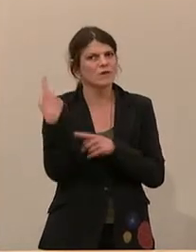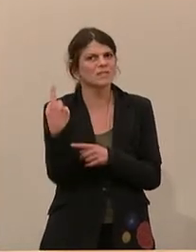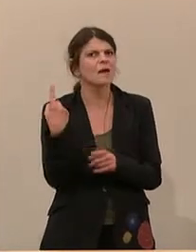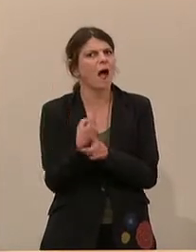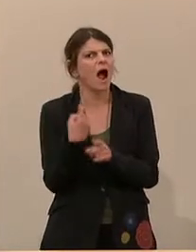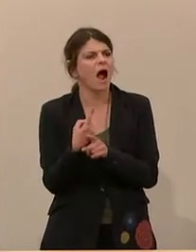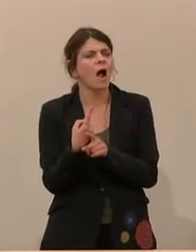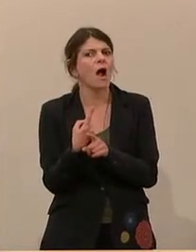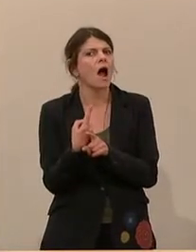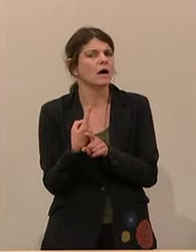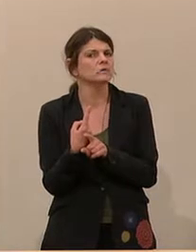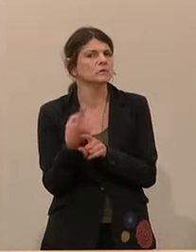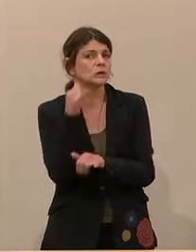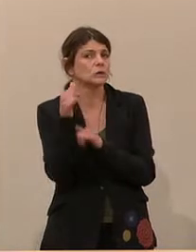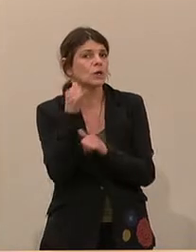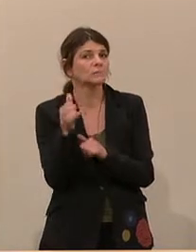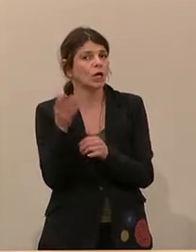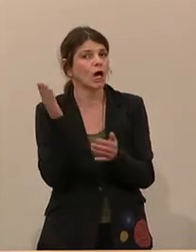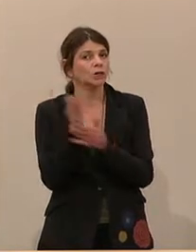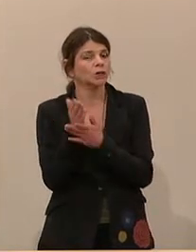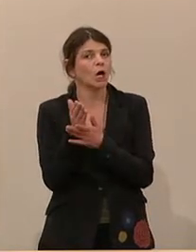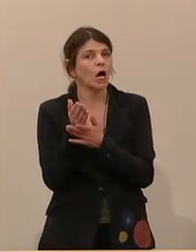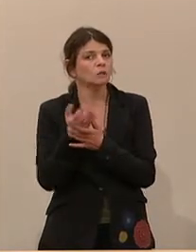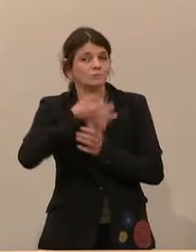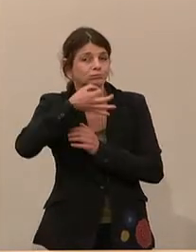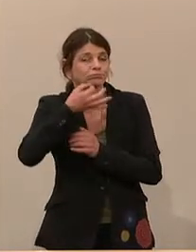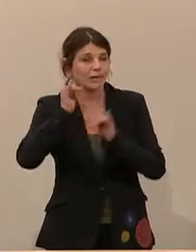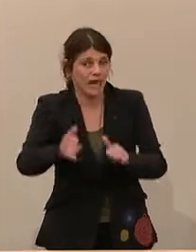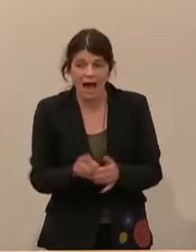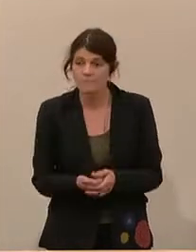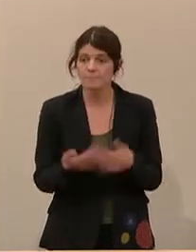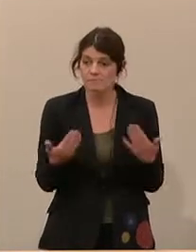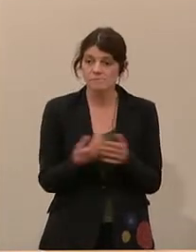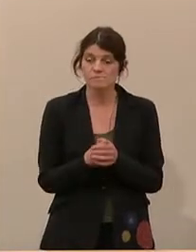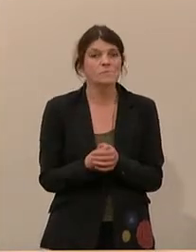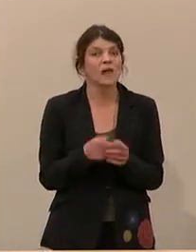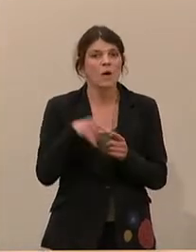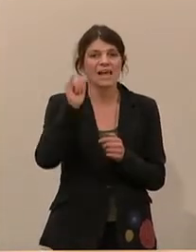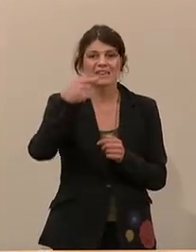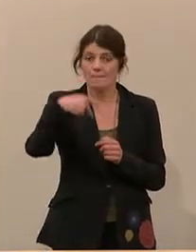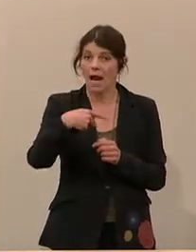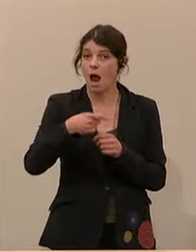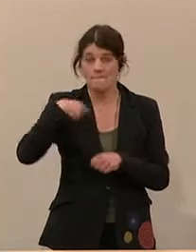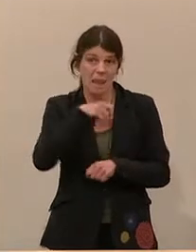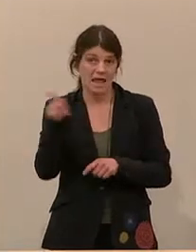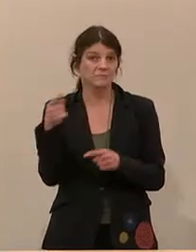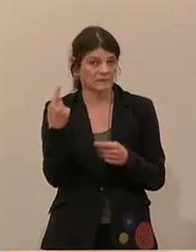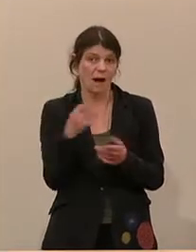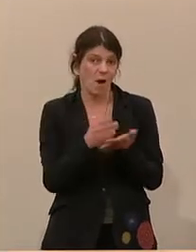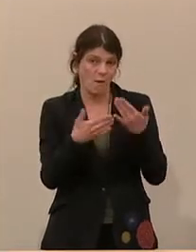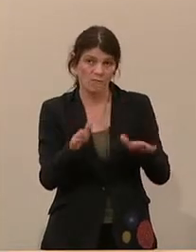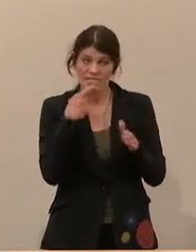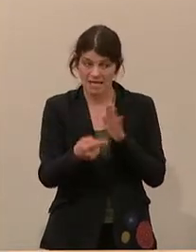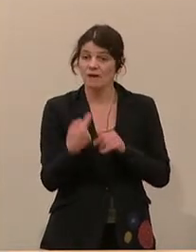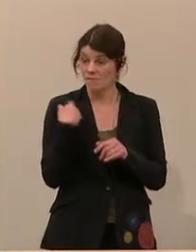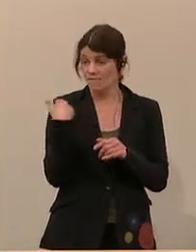den Tourismus schon hier fest in seiner Rede verankert gehabt, hat auch die ITB in Berlin angesprochen, wo wir auch